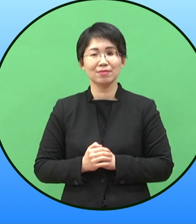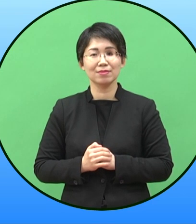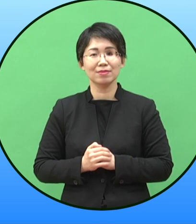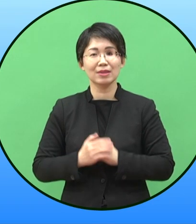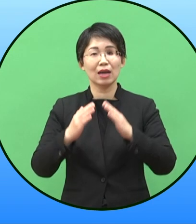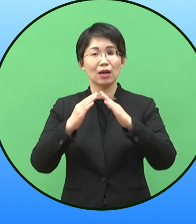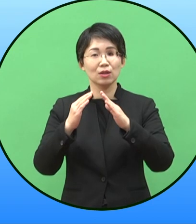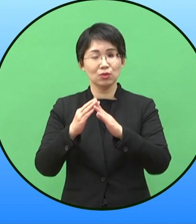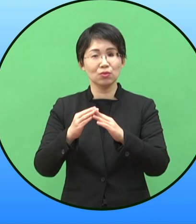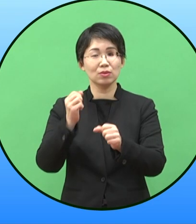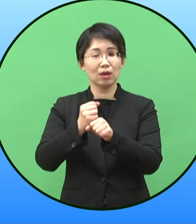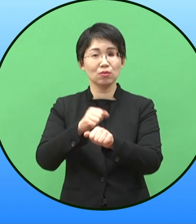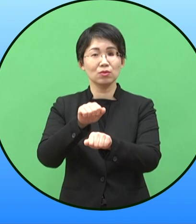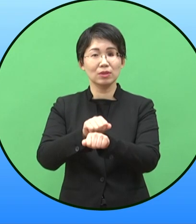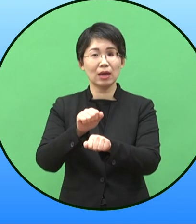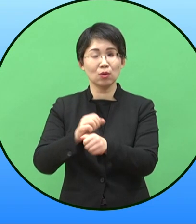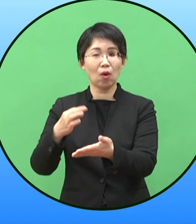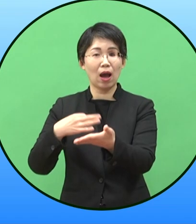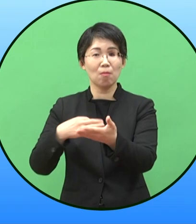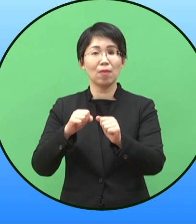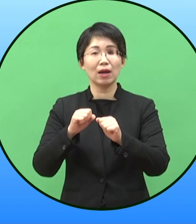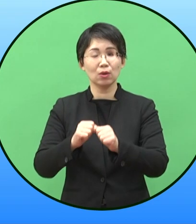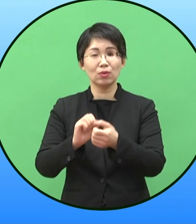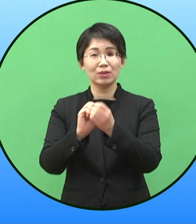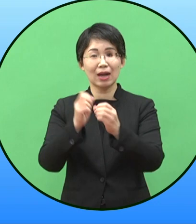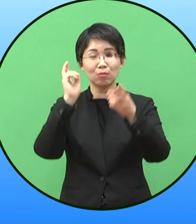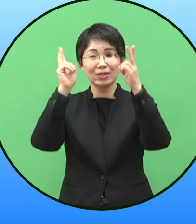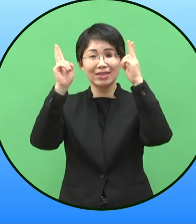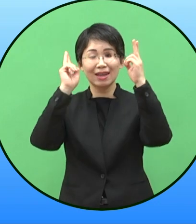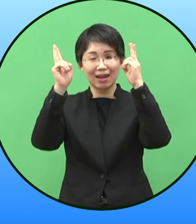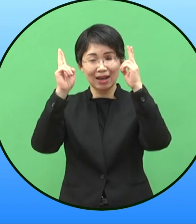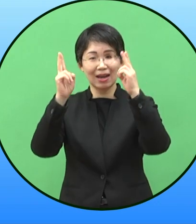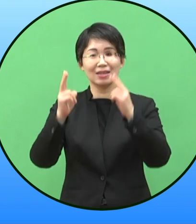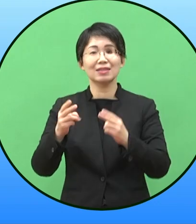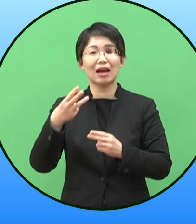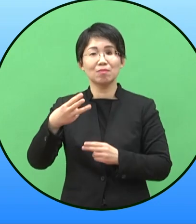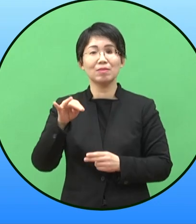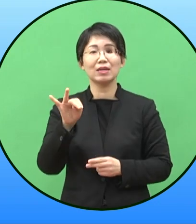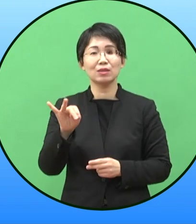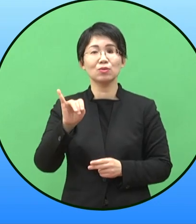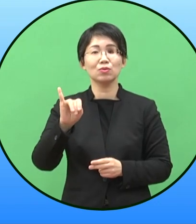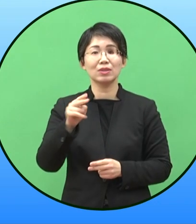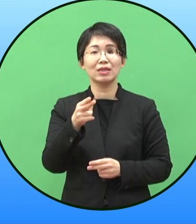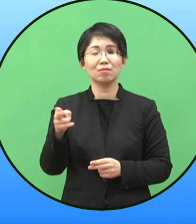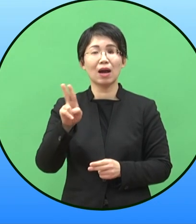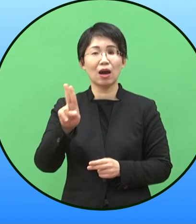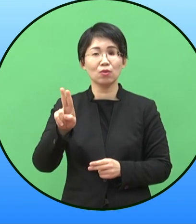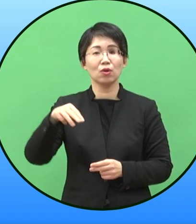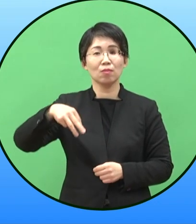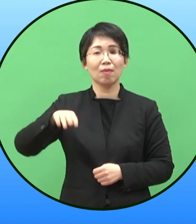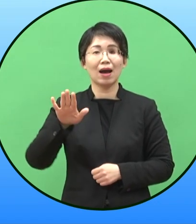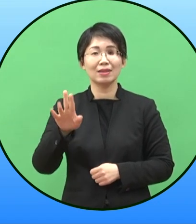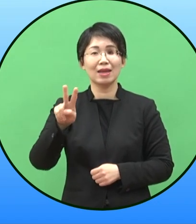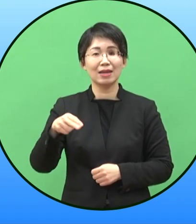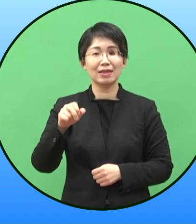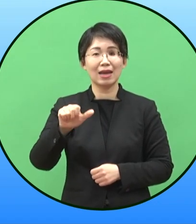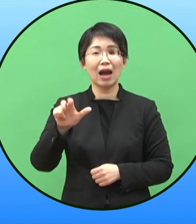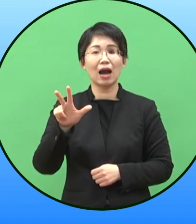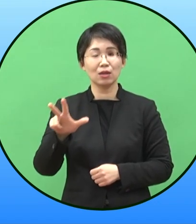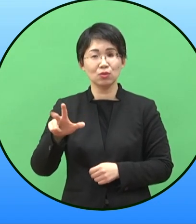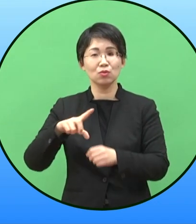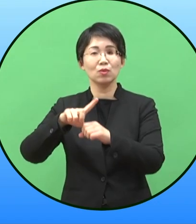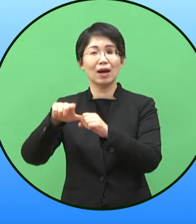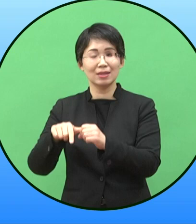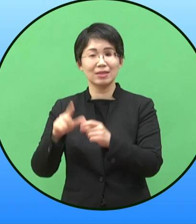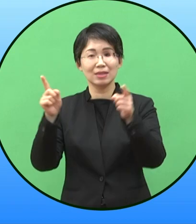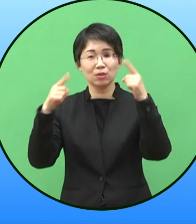住宅資材の販売などを行う株式会社三井バウマテリアルは地域のイベントへの継